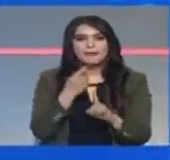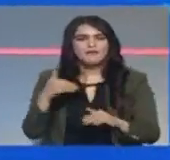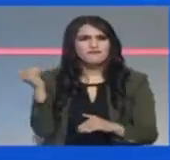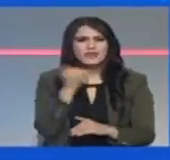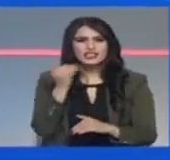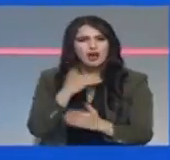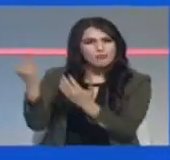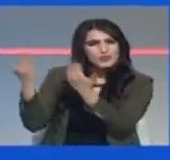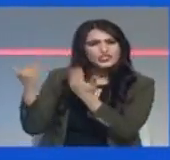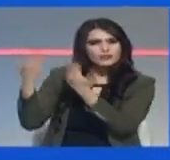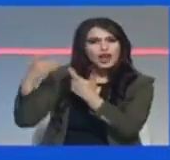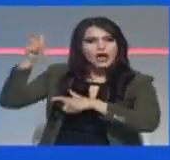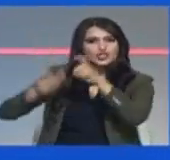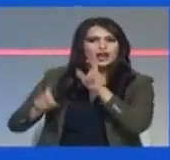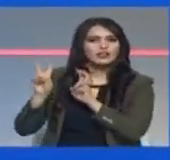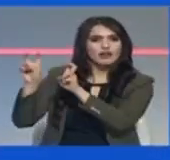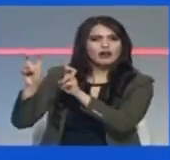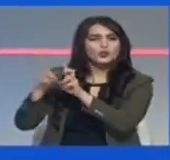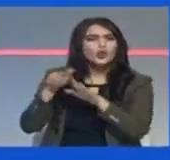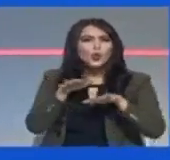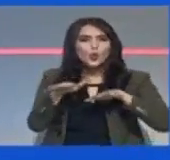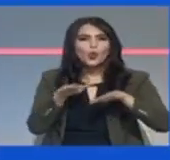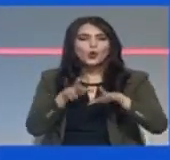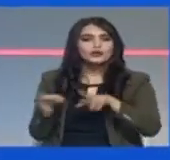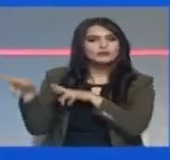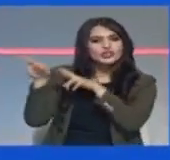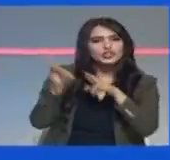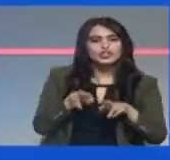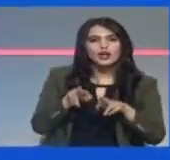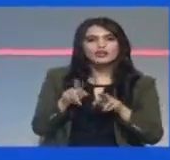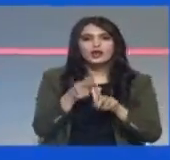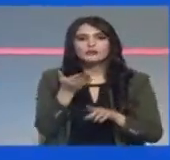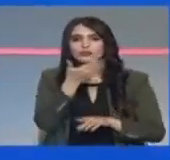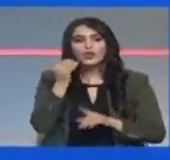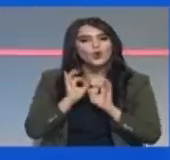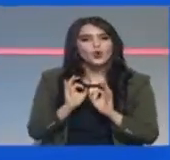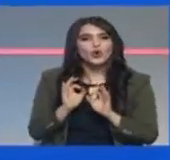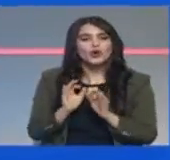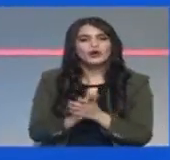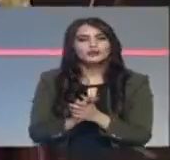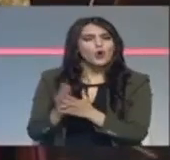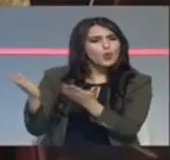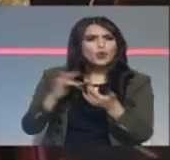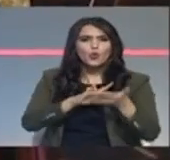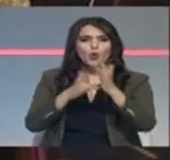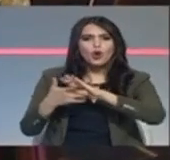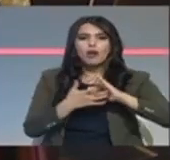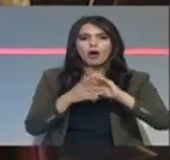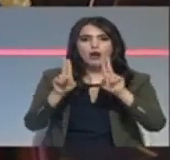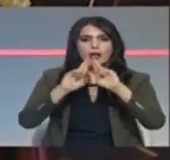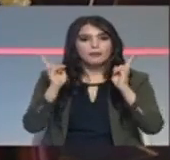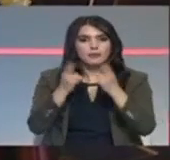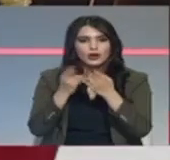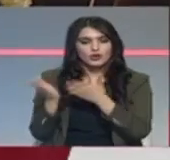بعودتهم واتخاذ الاجراءات اللازمه لاضفاء نجاعه اكبر على عمليات الاجلاء من مختلف مناطق العالم